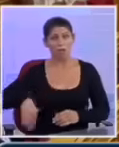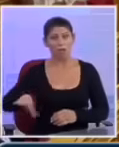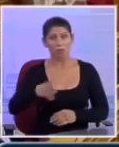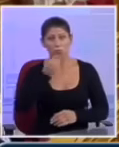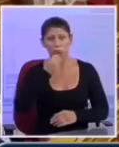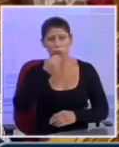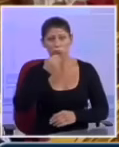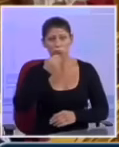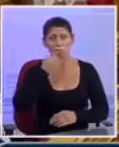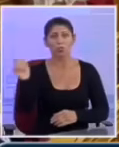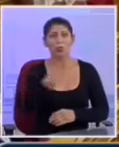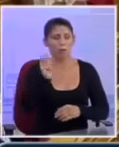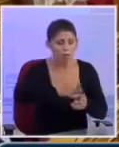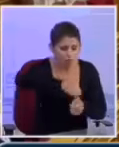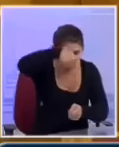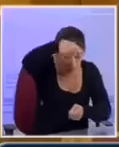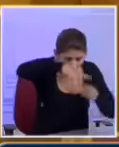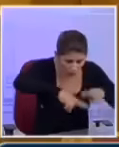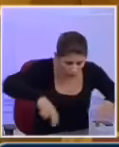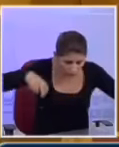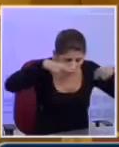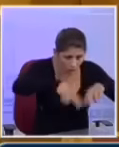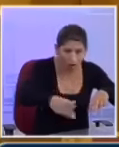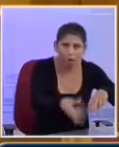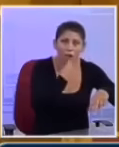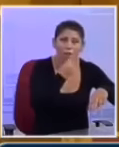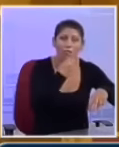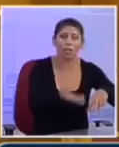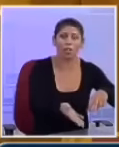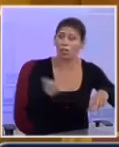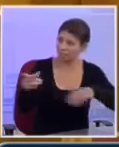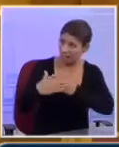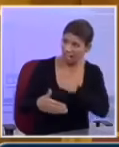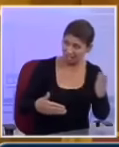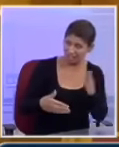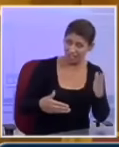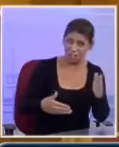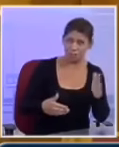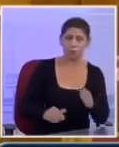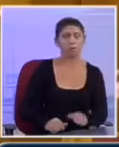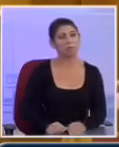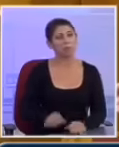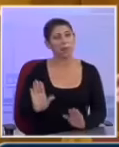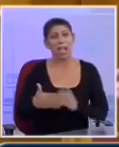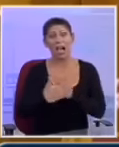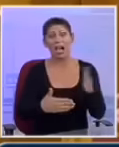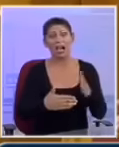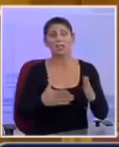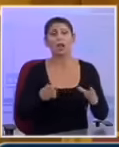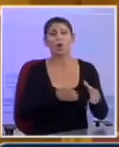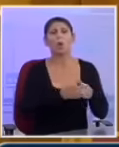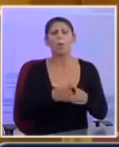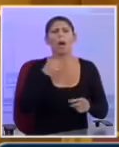στους σκουπιδοντενεκέδες και είστε στην αριστερά? Ένα άλλο ζήτημα, η αριστερά ήταν πάντα το κόμμα της απλής